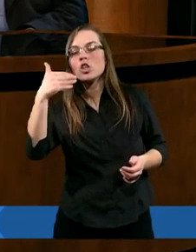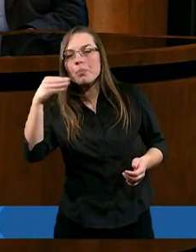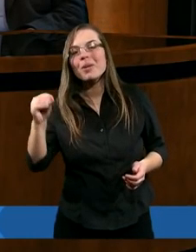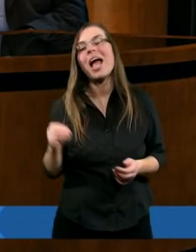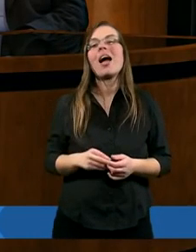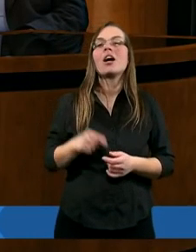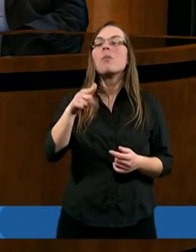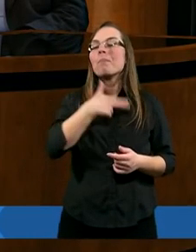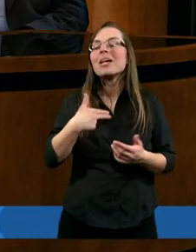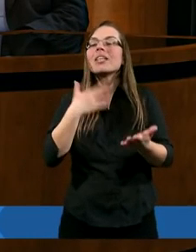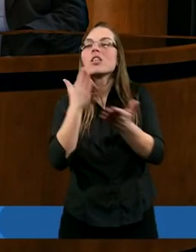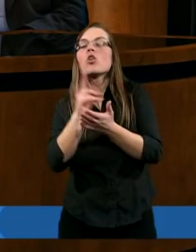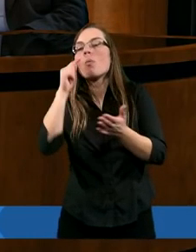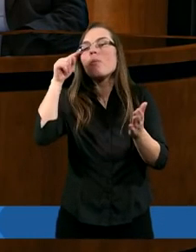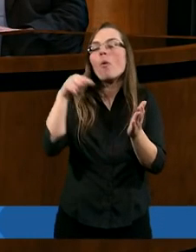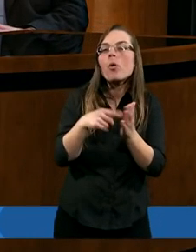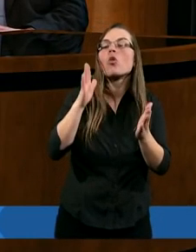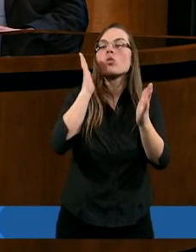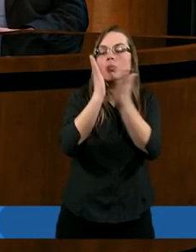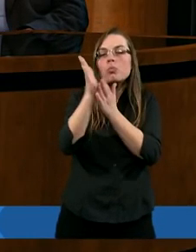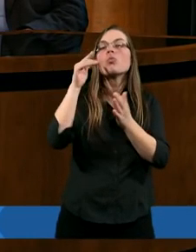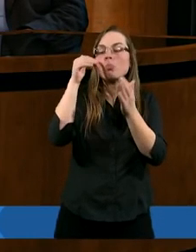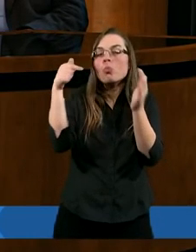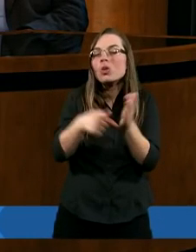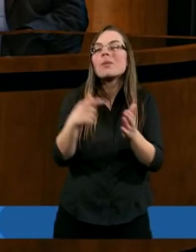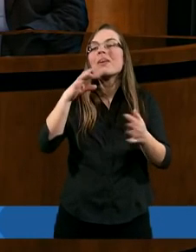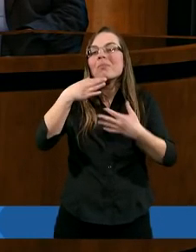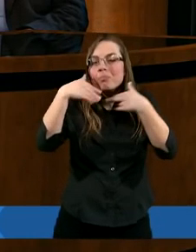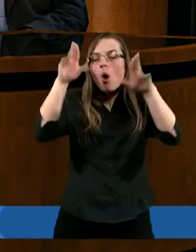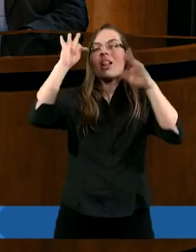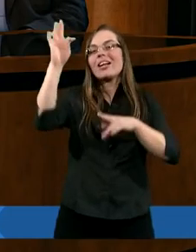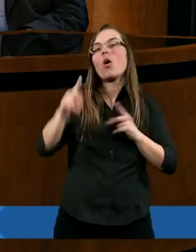My tylko po prostu musimy się poddać Jego działaniu.